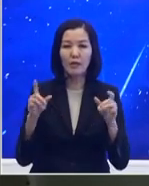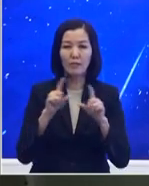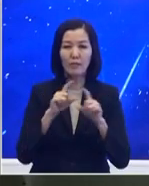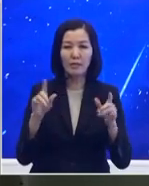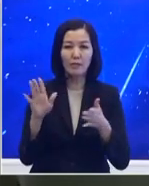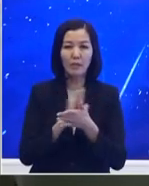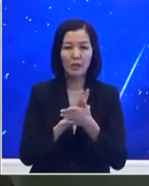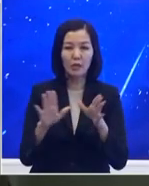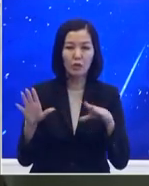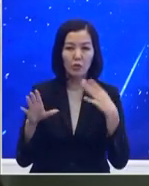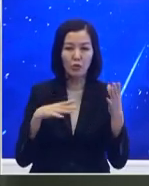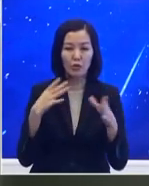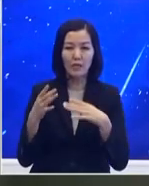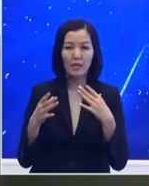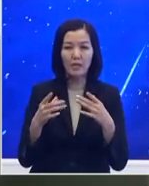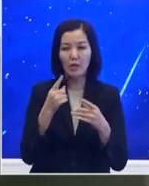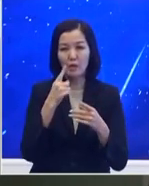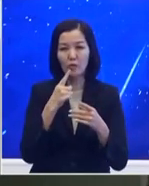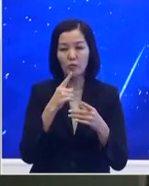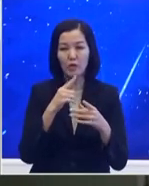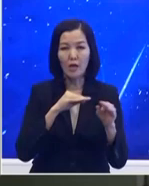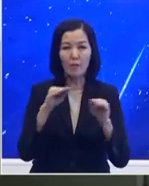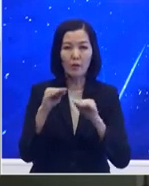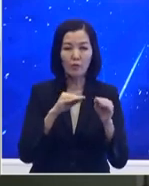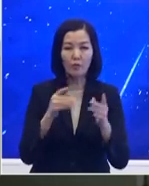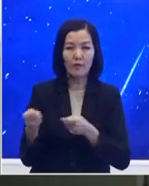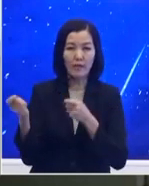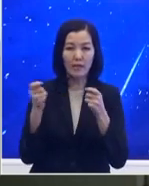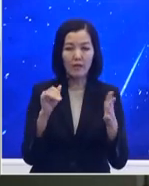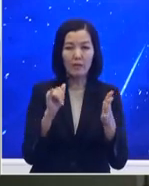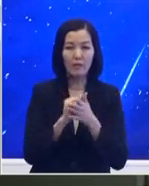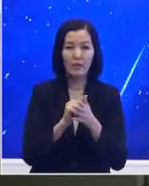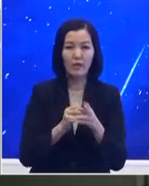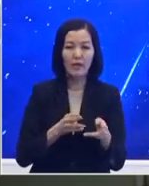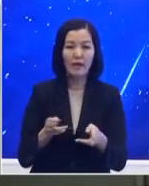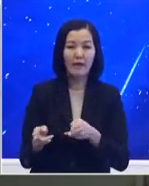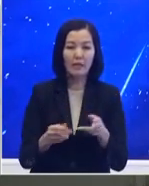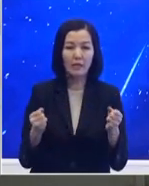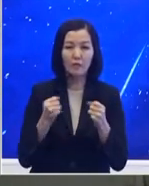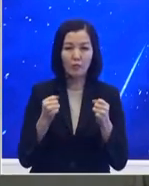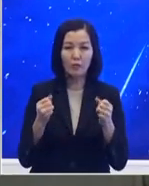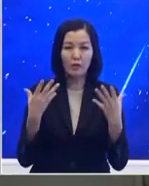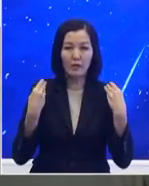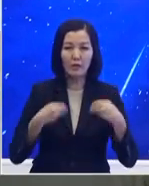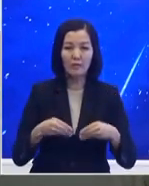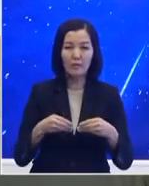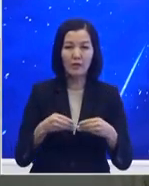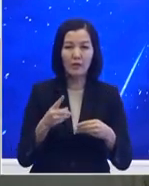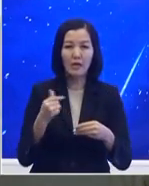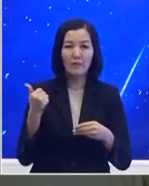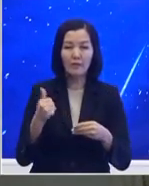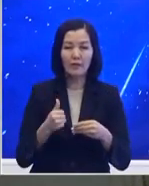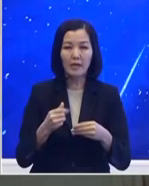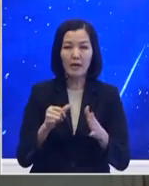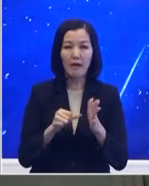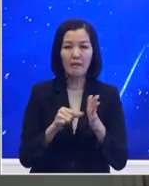тегін дайындалады. Жуырда спорттық жабдықтарды аламыз. Мәселен, конькилер мен спорттық киімдер ақпан айынан бастап келеді. Екі аптадан соң 6